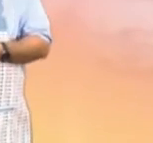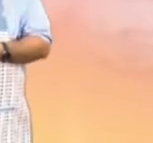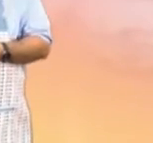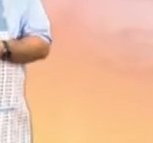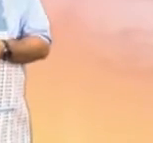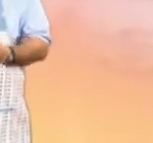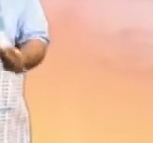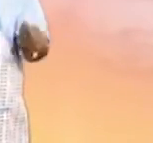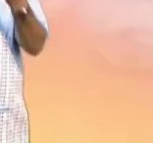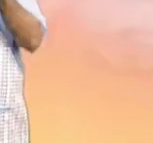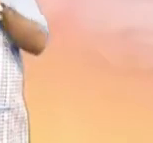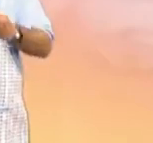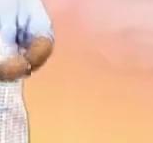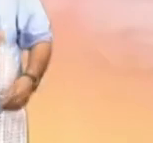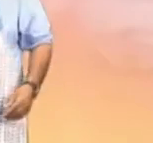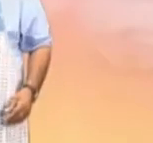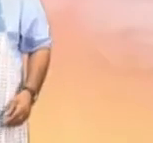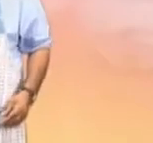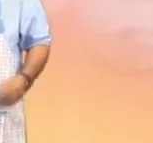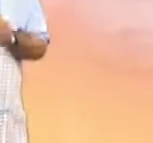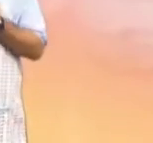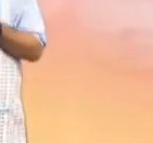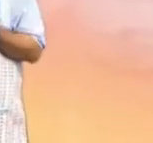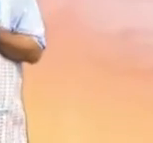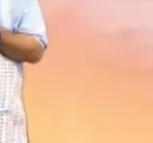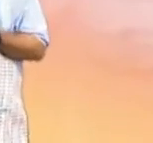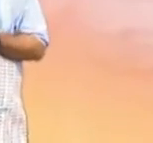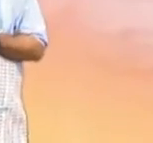บยอแล้วยังทำให้ขับถ่ายได้ดีอีก